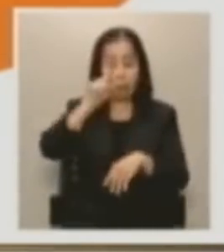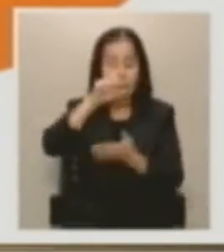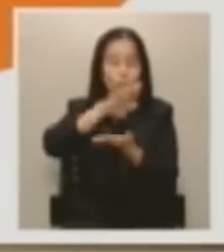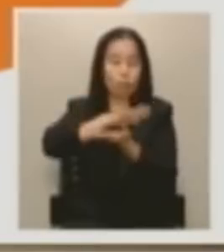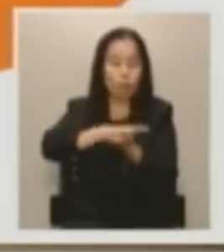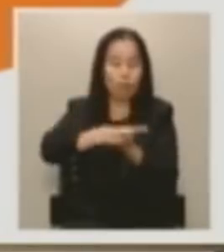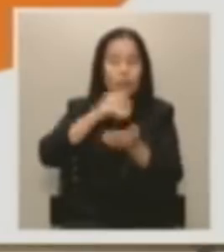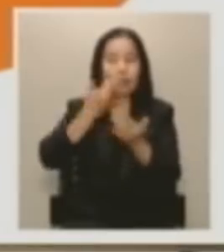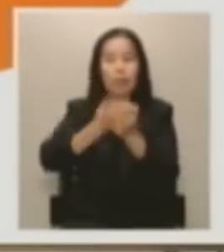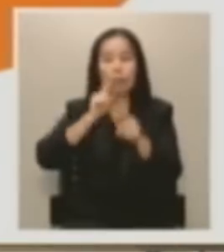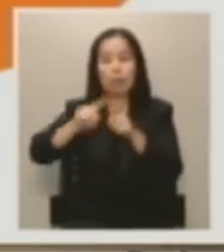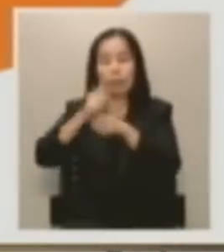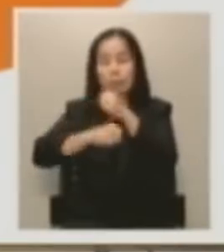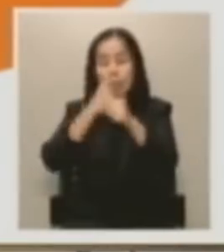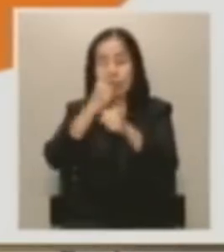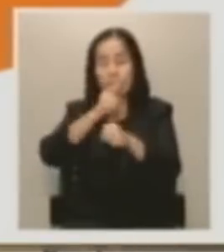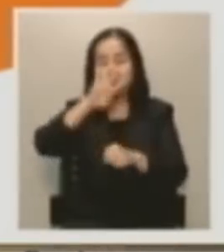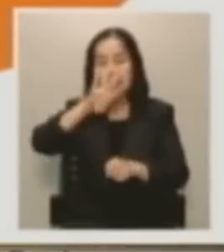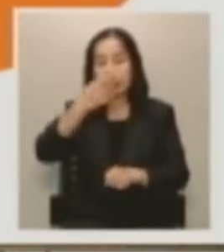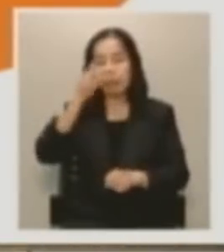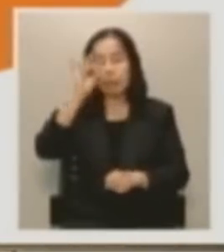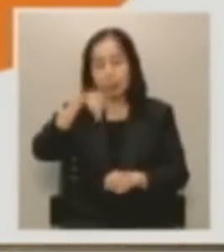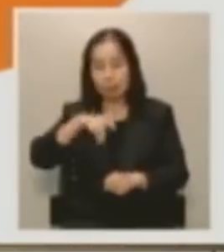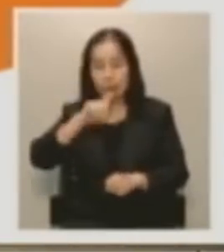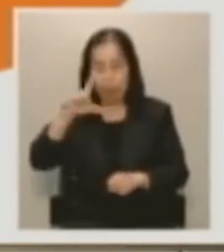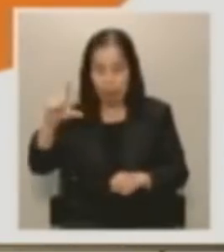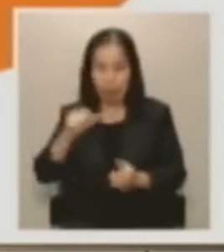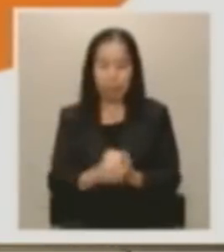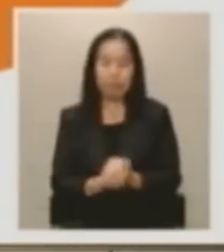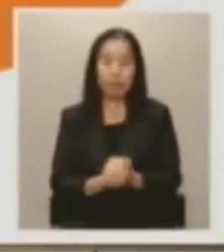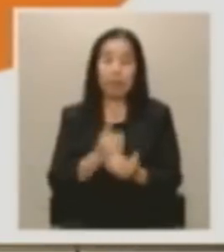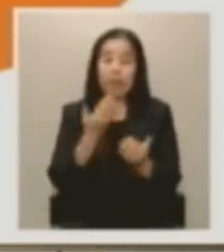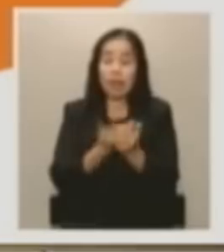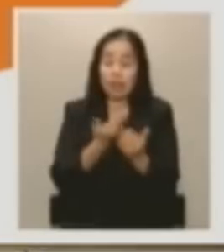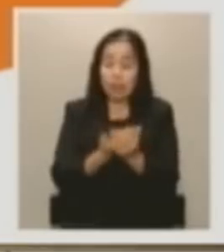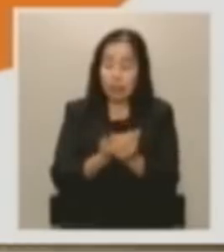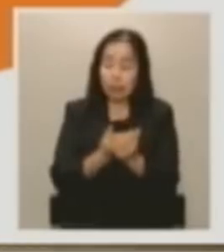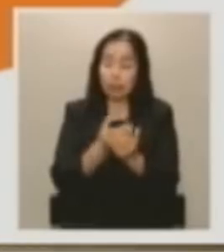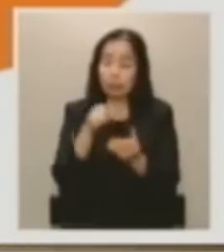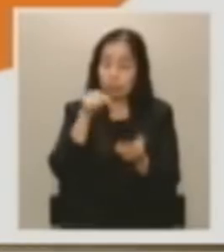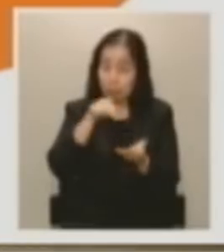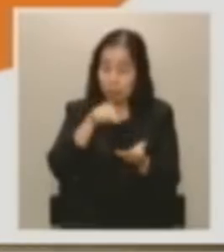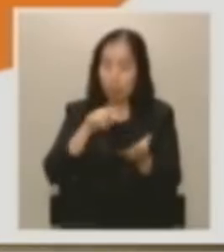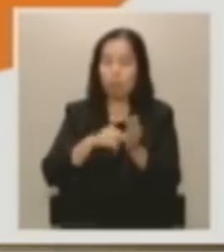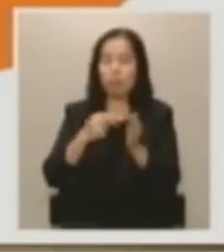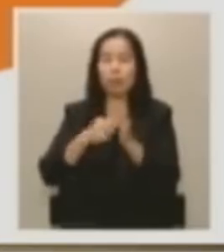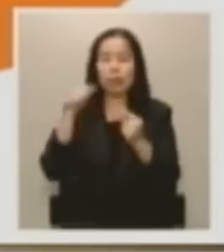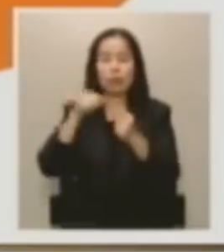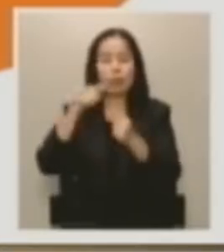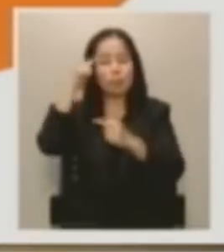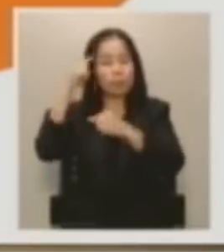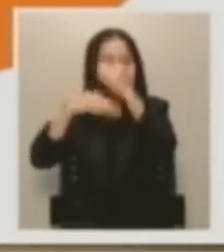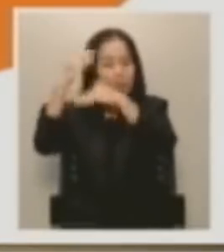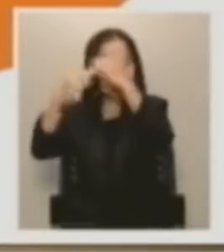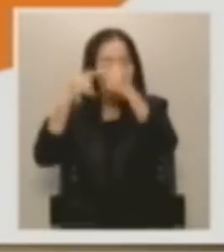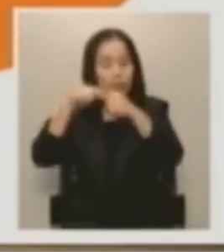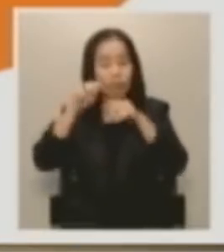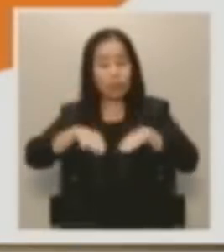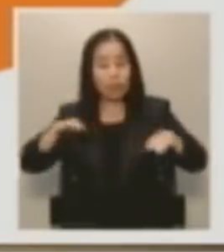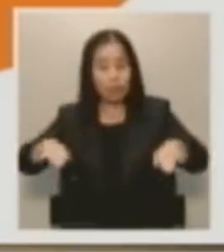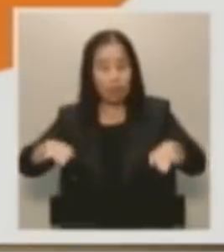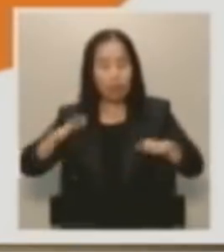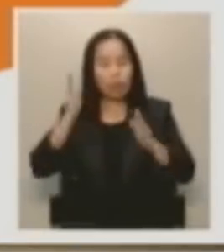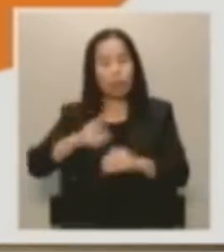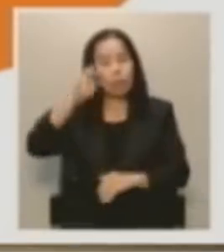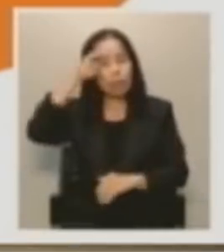ปีดิฉันถามว่าเงินเท่านี้จะพัฒนาคุณภาพการศึกษาสำหรับเด็กที่อยู่ห่างไกลได้อย่